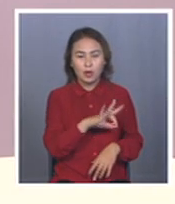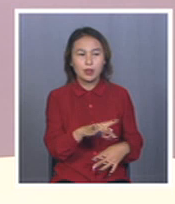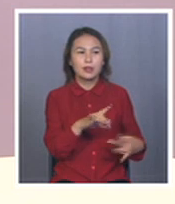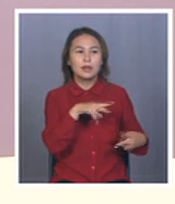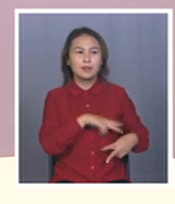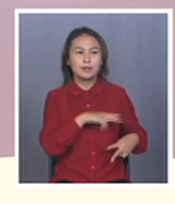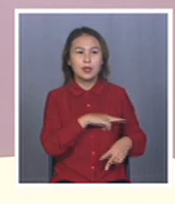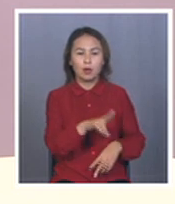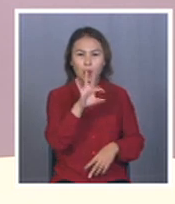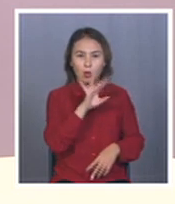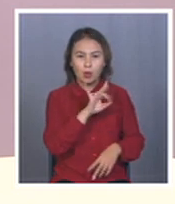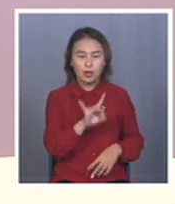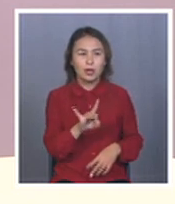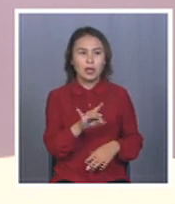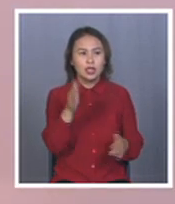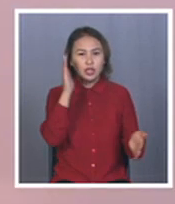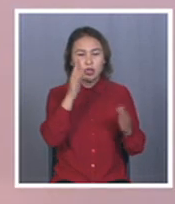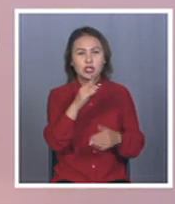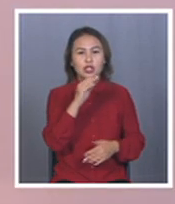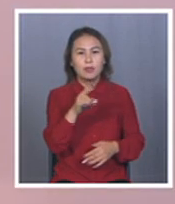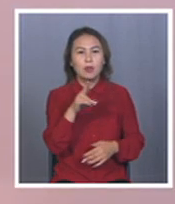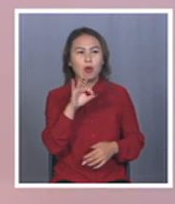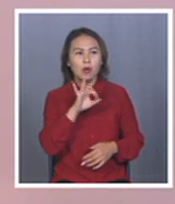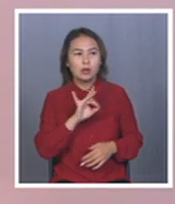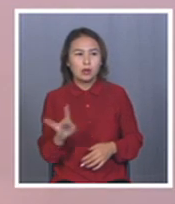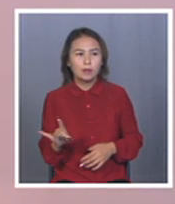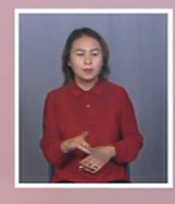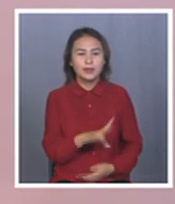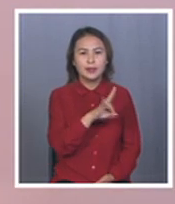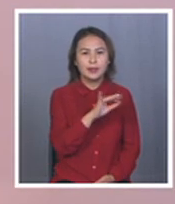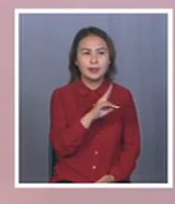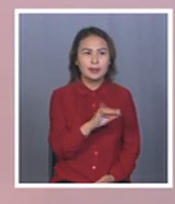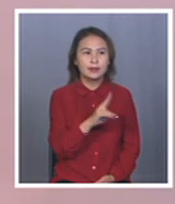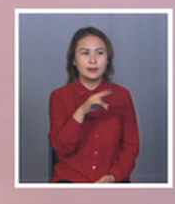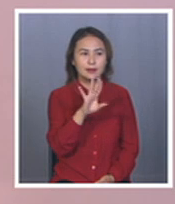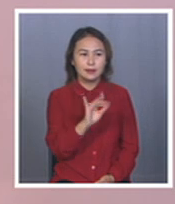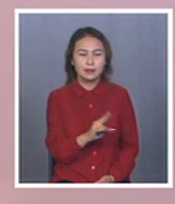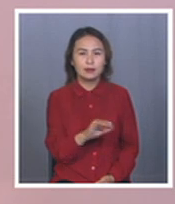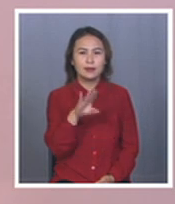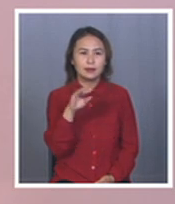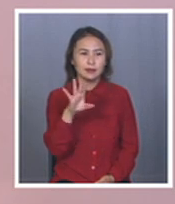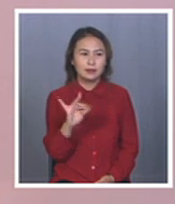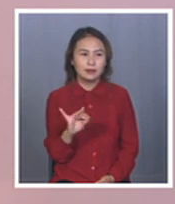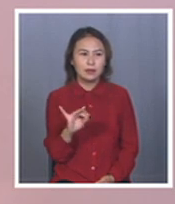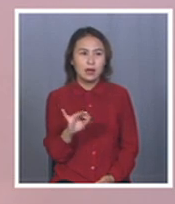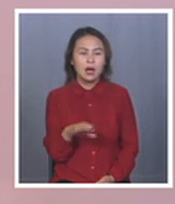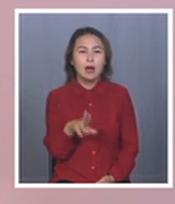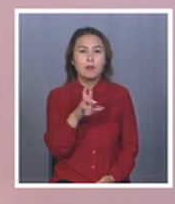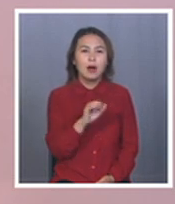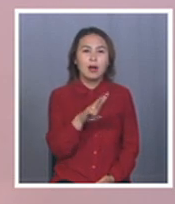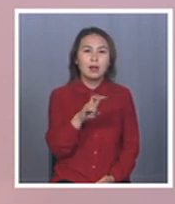– қор. Жем – қор. Нікі, дікі, тікі. Бала